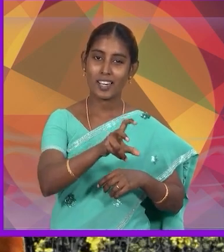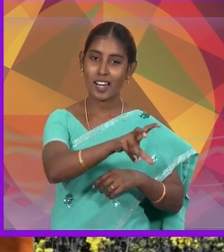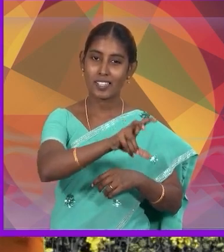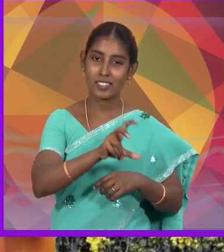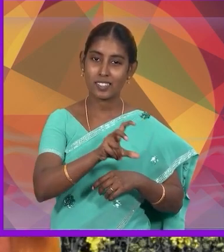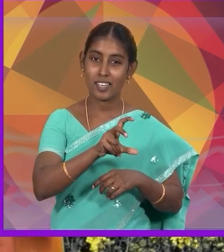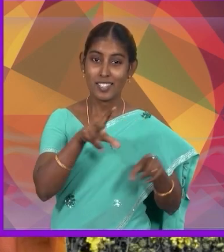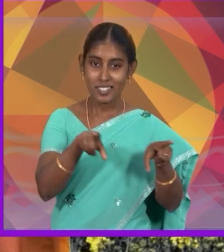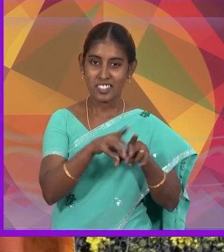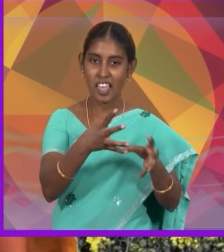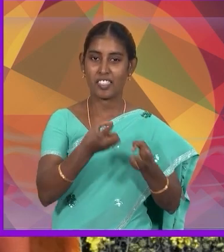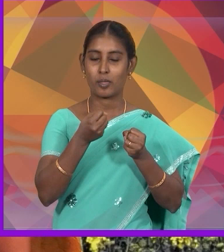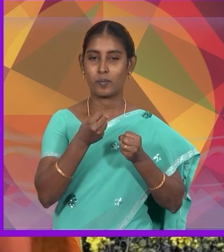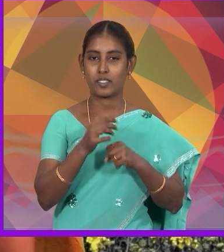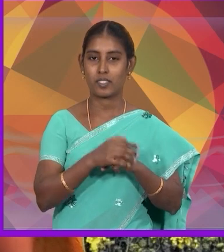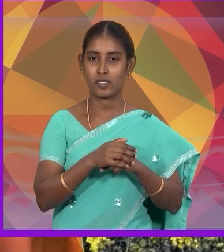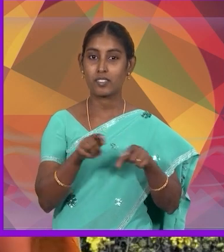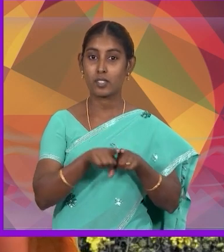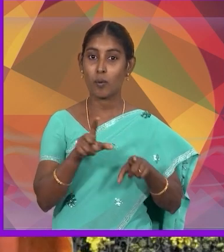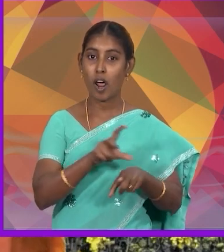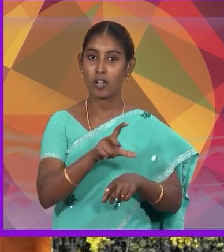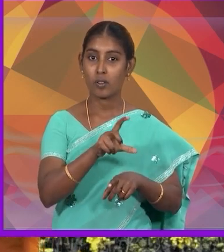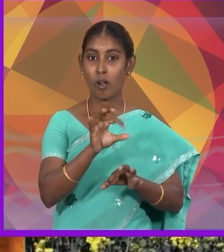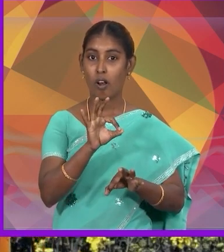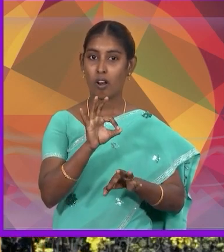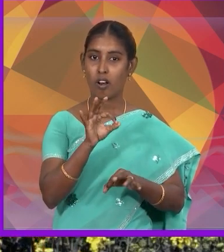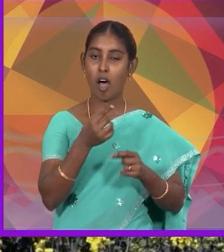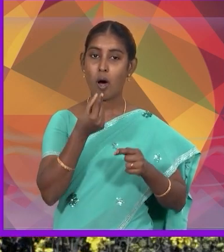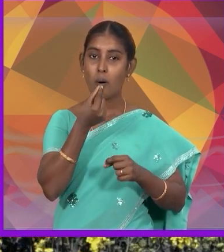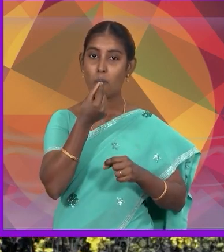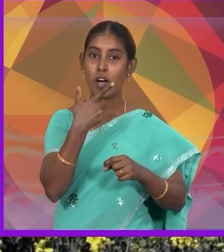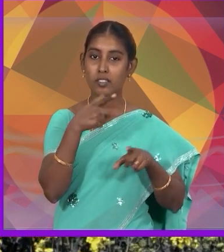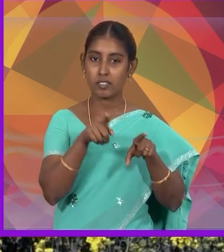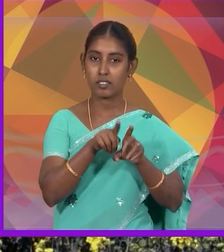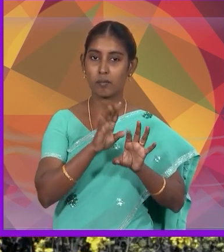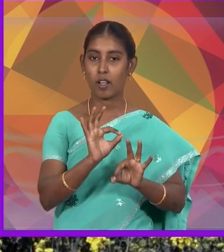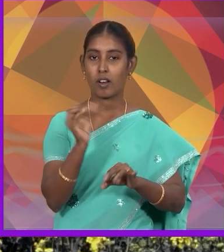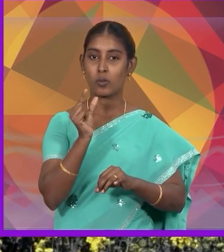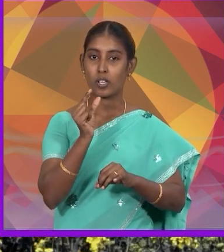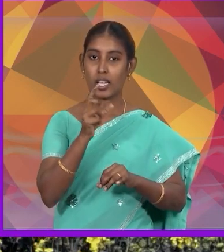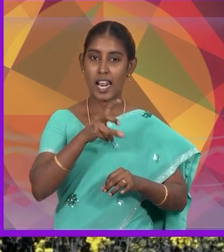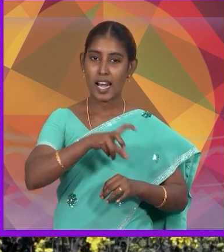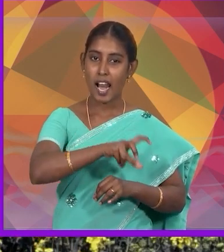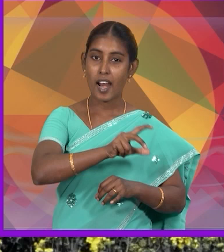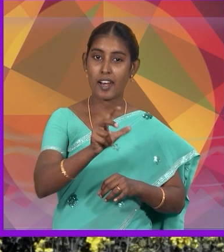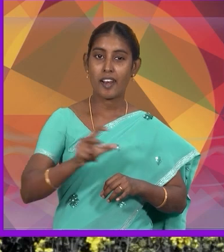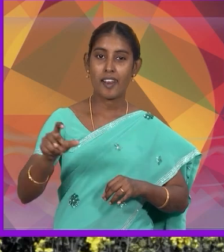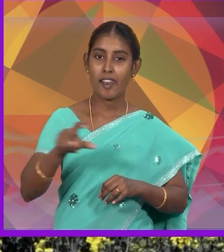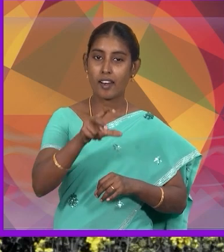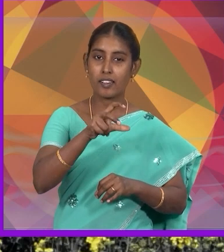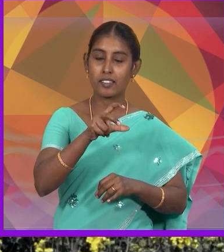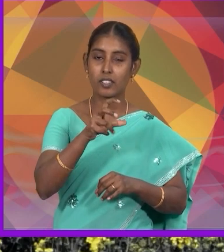பிடிக்கிறாங்க. அந்த நண்டு வந்து ஒரு மருந்து பொருளுங்க, அந்த காலத்துல நண்டை வந்து நண்டை சார எடுத்து அதை